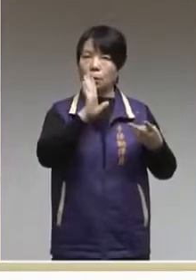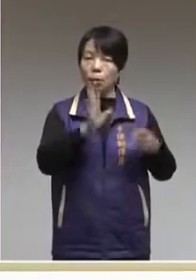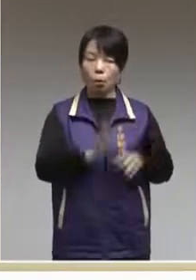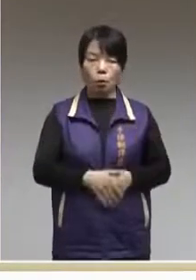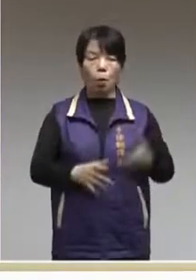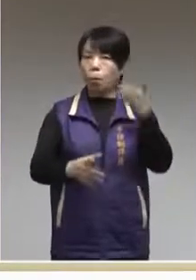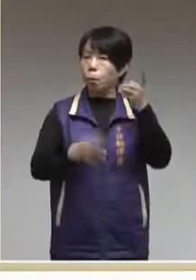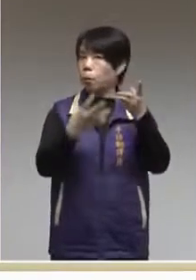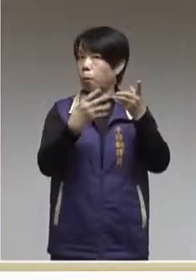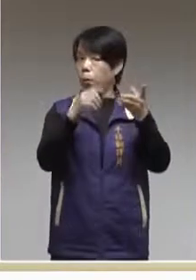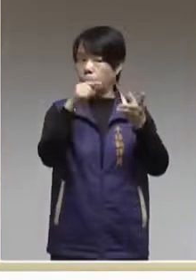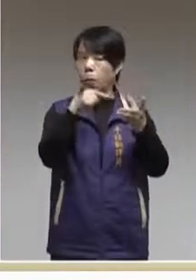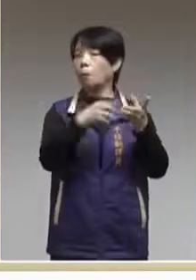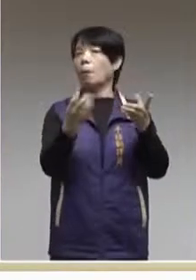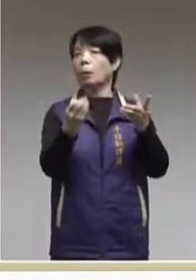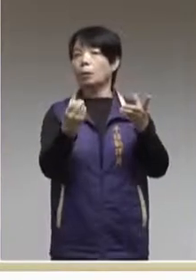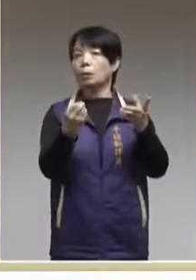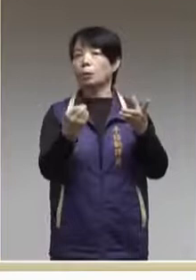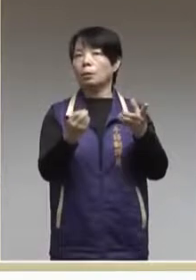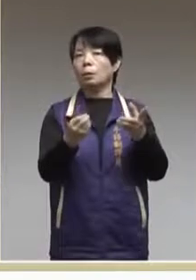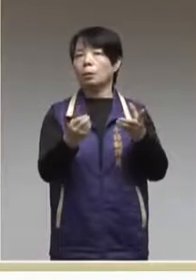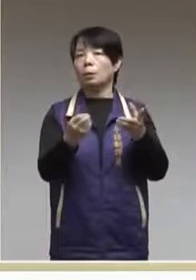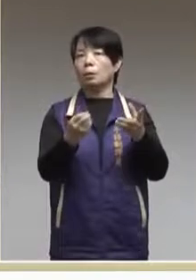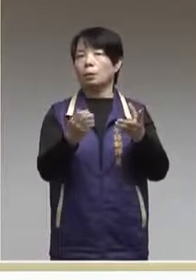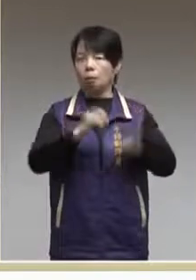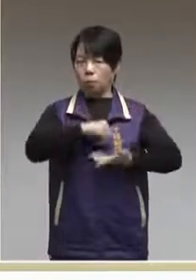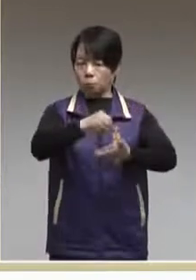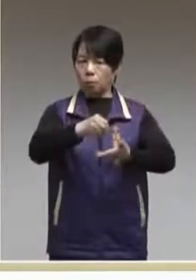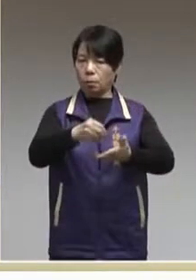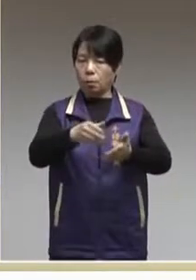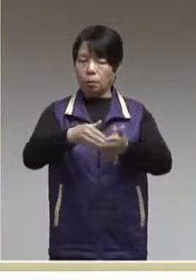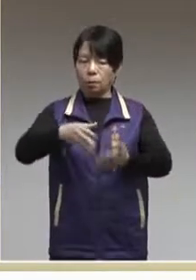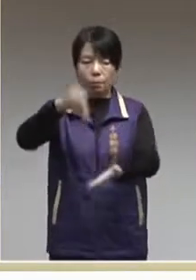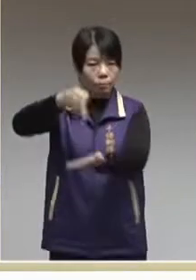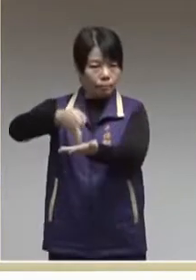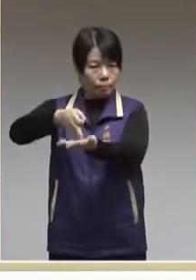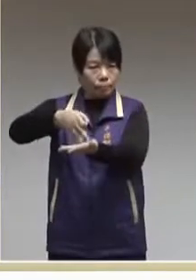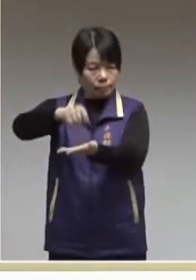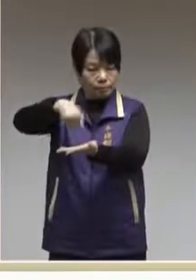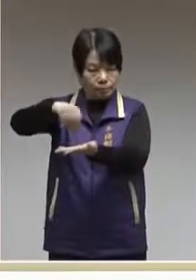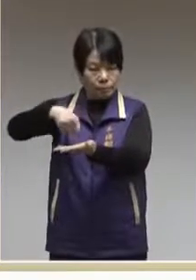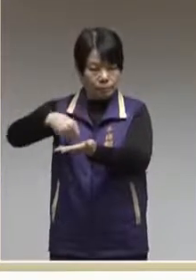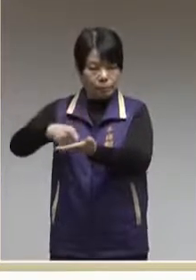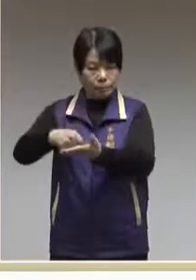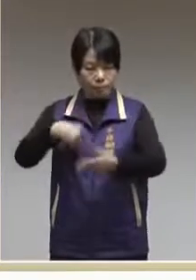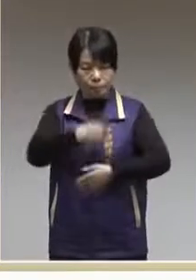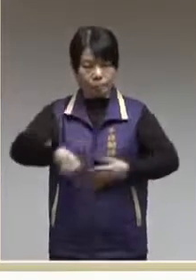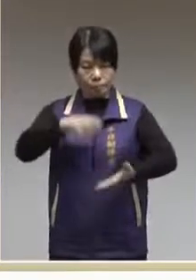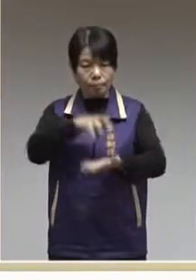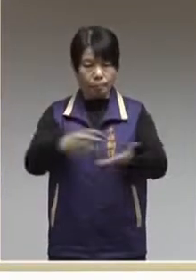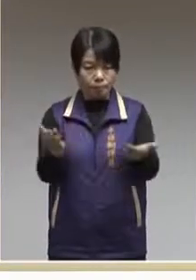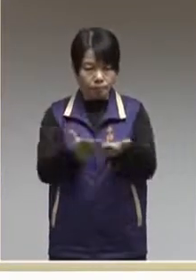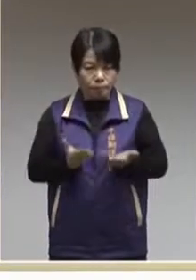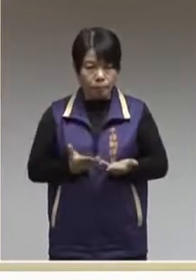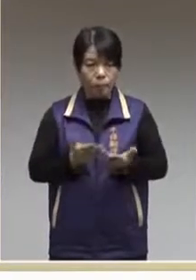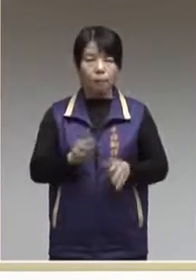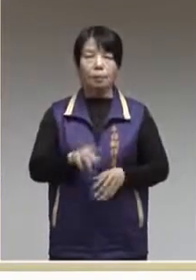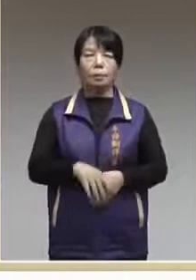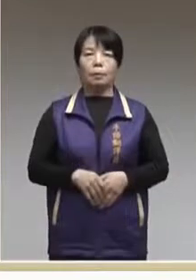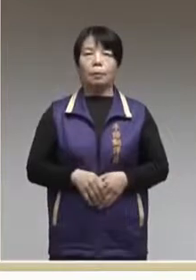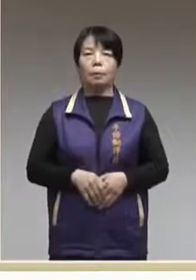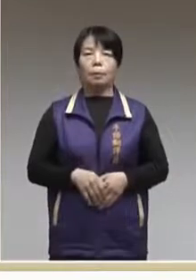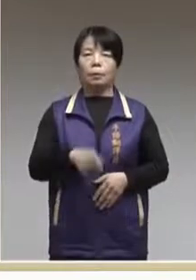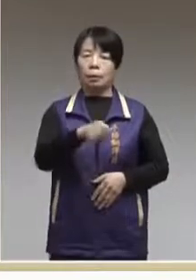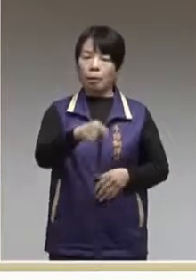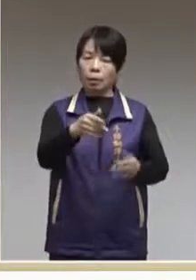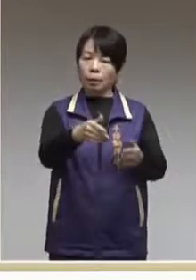带手机的，我们尽量还是建议啦，就是用纸本填写的方式。那这样子的话，在我们后台进行日